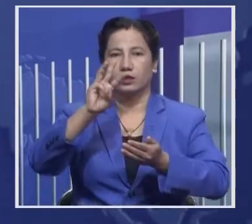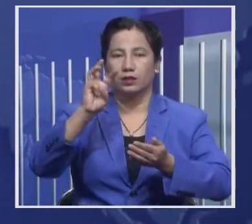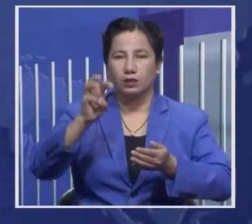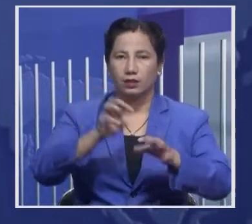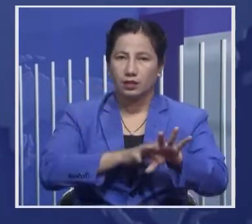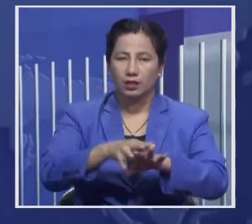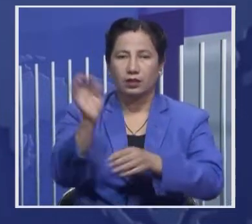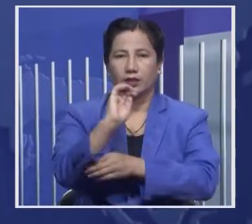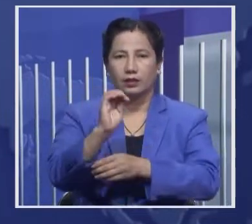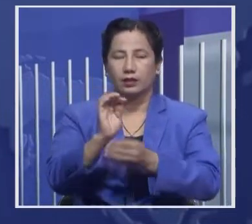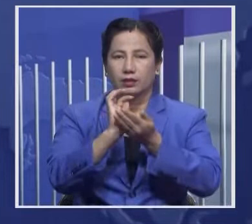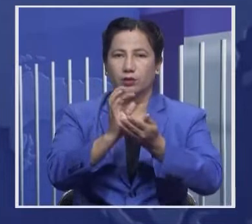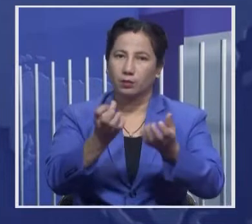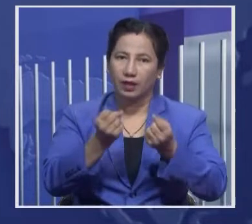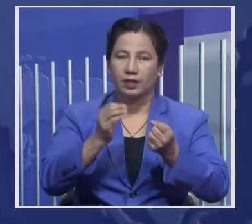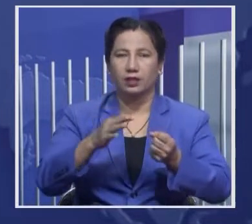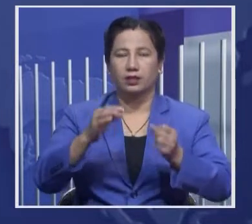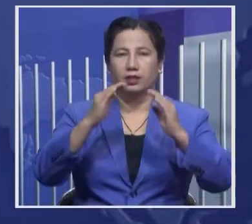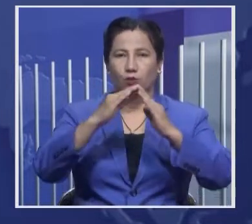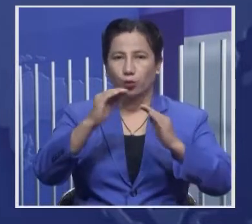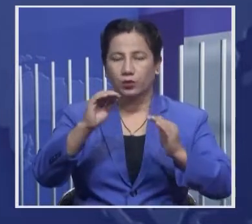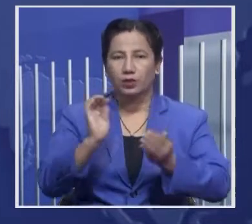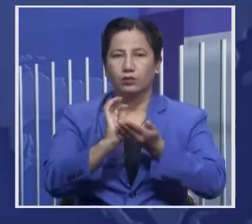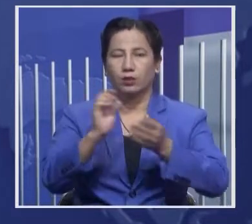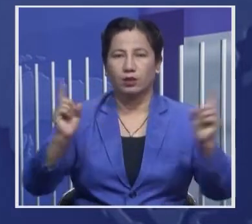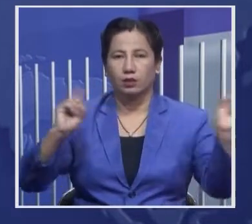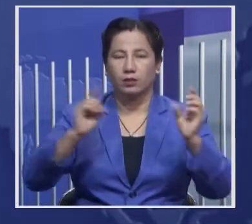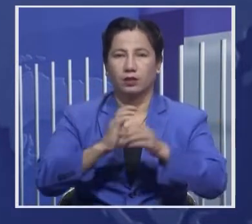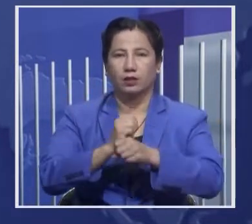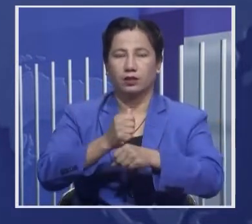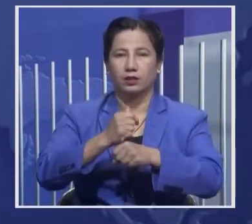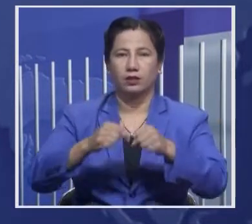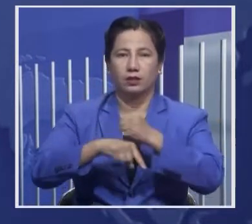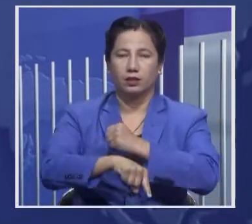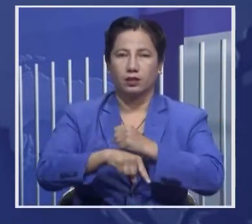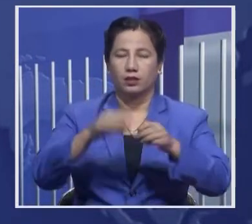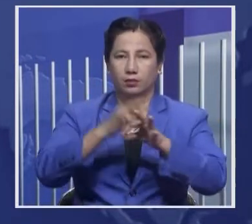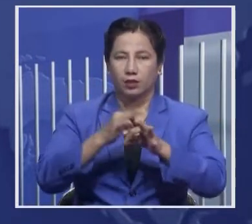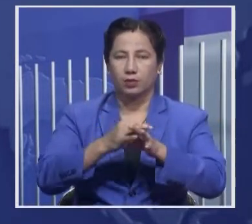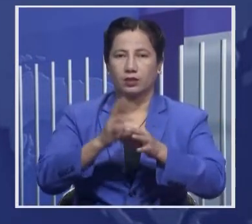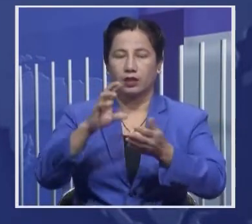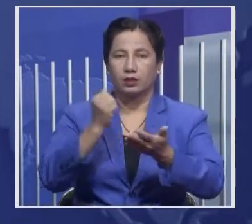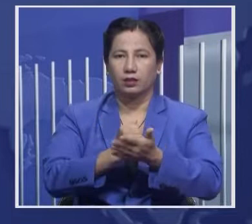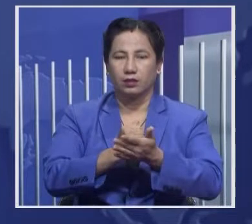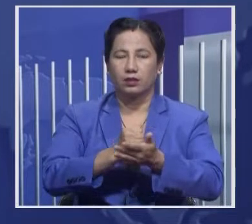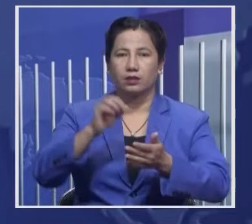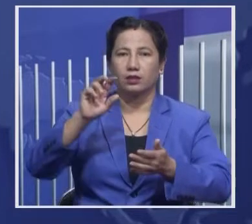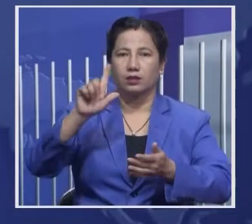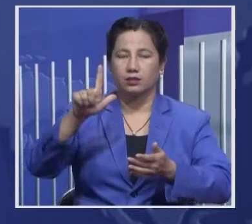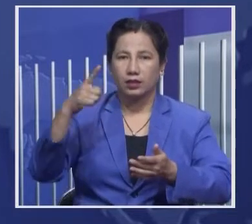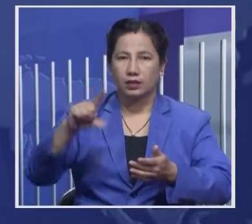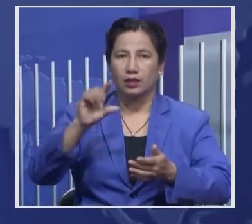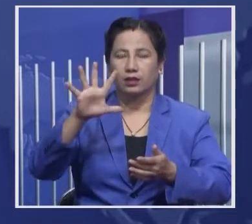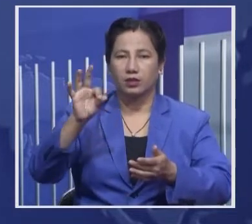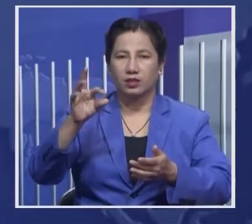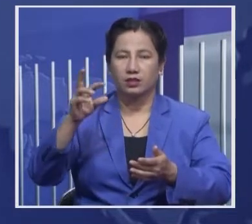बढी नागरिकले सेवा लिएका छन्। घुम्ती सेवाबाट नगरपालिकाले एकीकृत सम्पत्ति कर र व्यवसाय दर्ता नवीकरणबाट 7,50,000 राजस्व